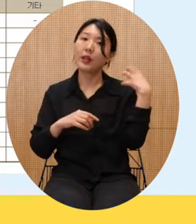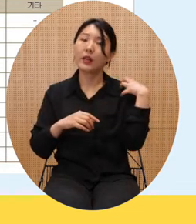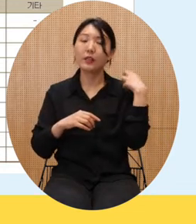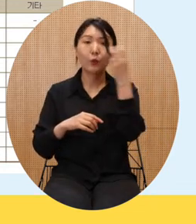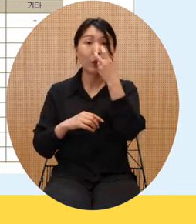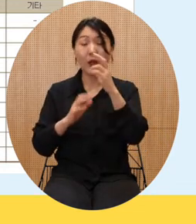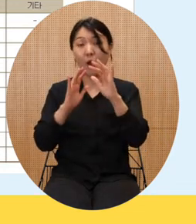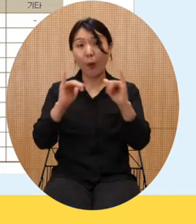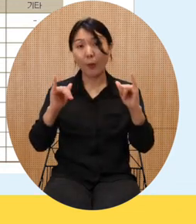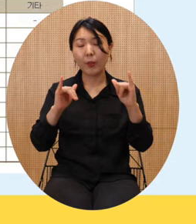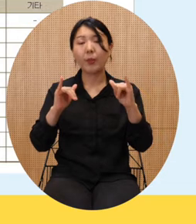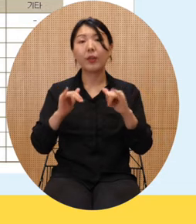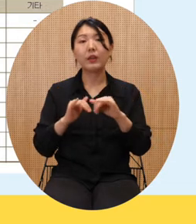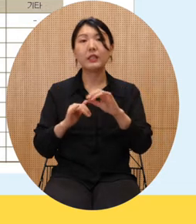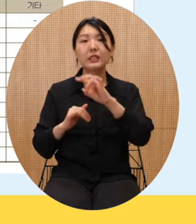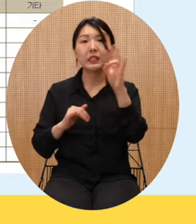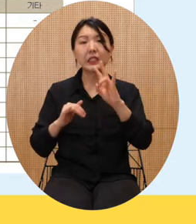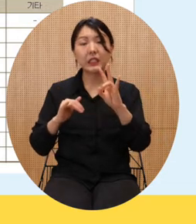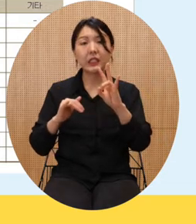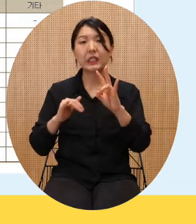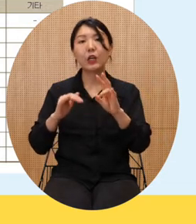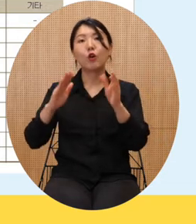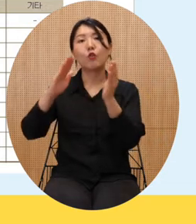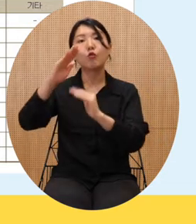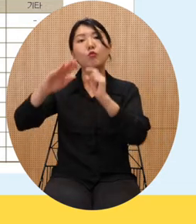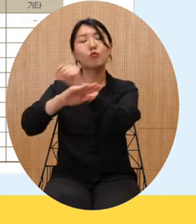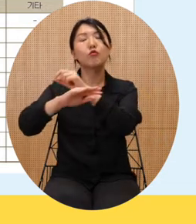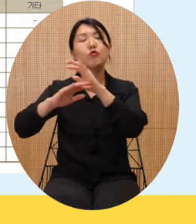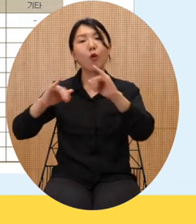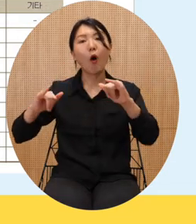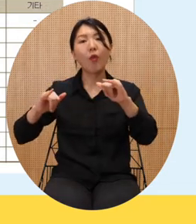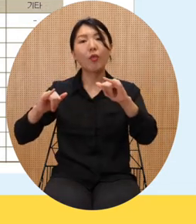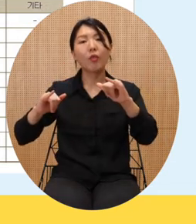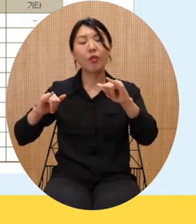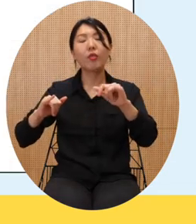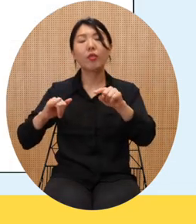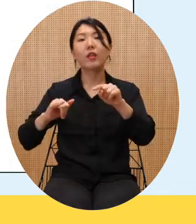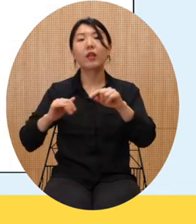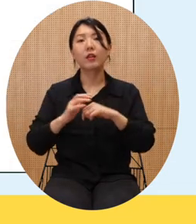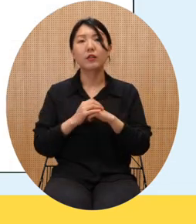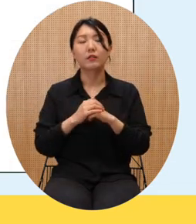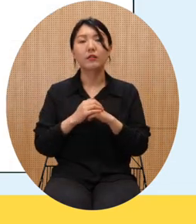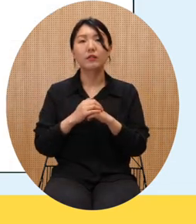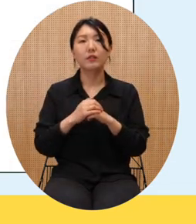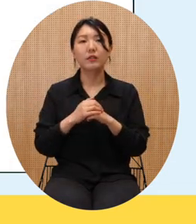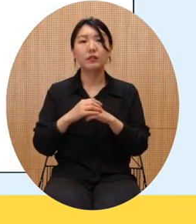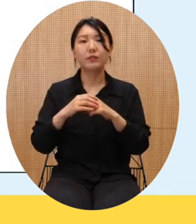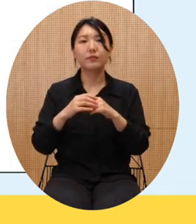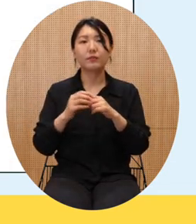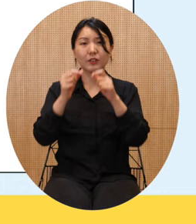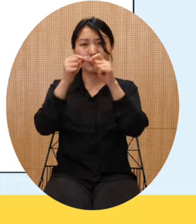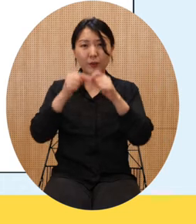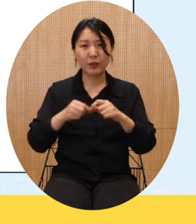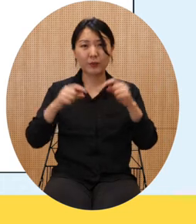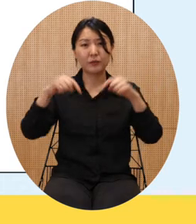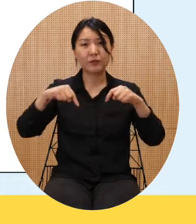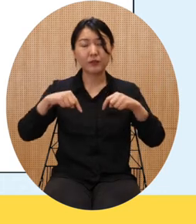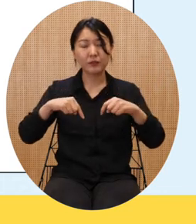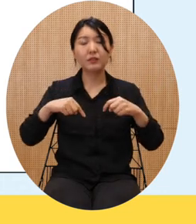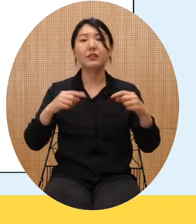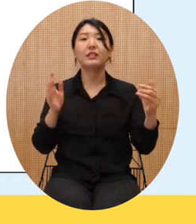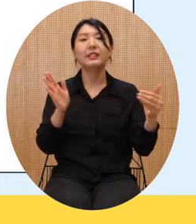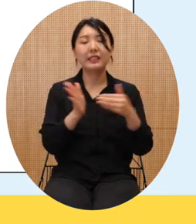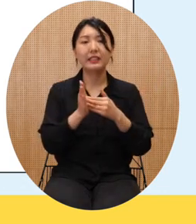실설문조사를 직접 담당하신 조사원 그리고 시흥시 공무원들 전달체계 안에 붙는 분들을 심층